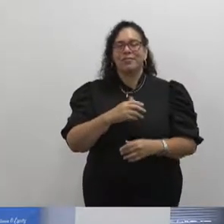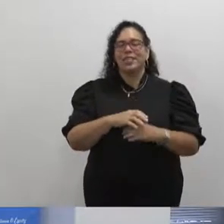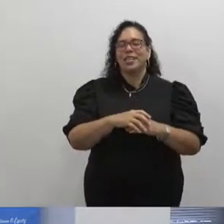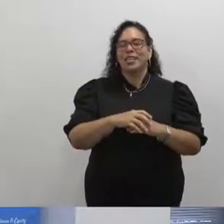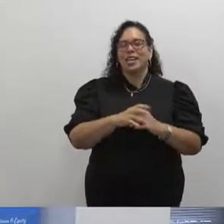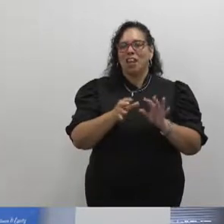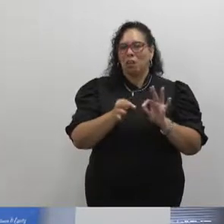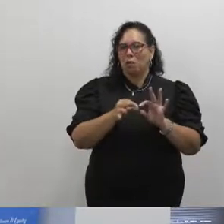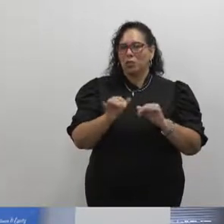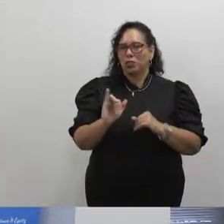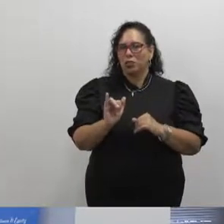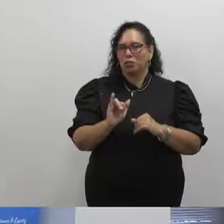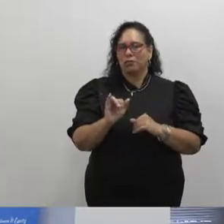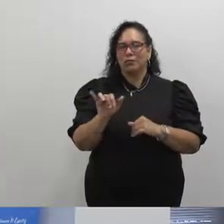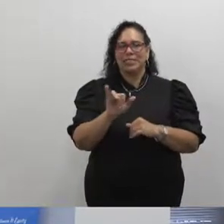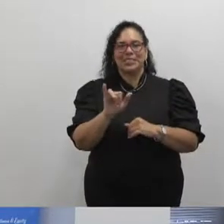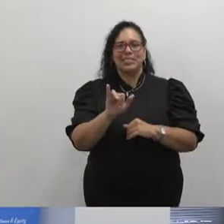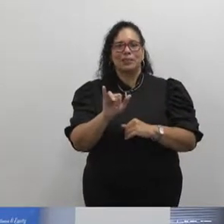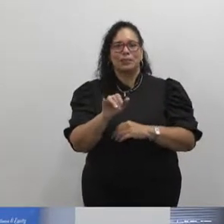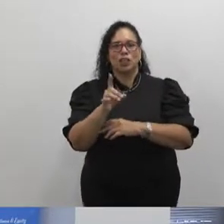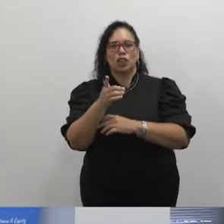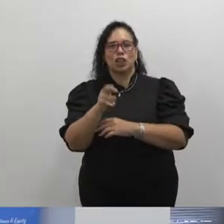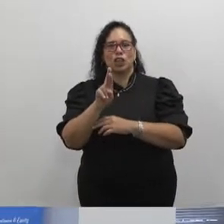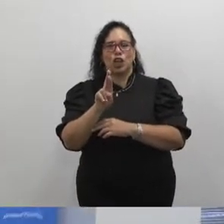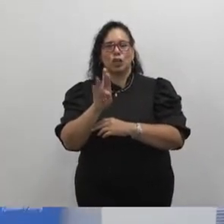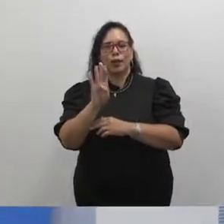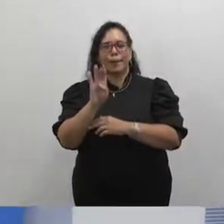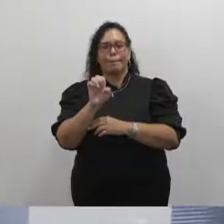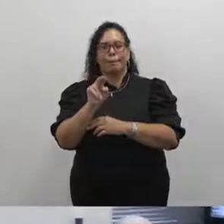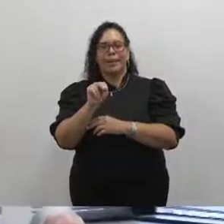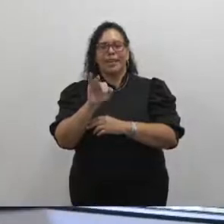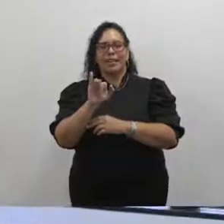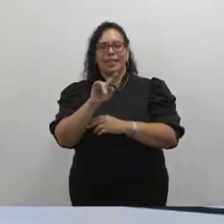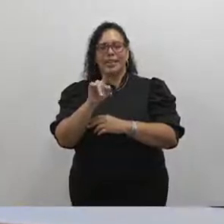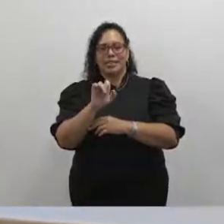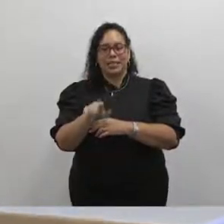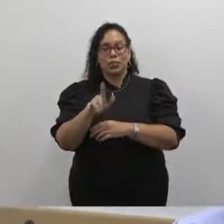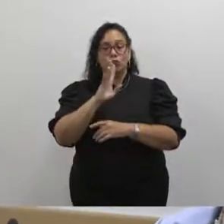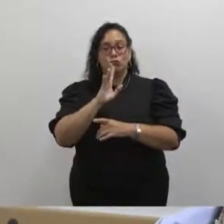bạc đặt thà nâng không xả lá nâng thử ai bàn chập đá rụt lốt cho mấy con sơ sắc xa.